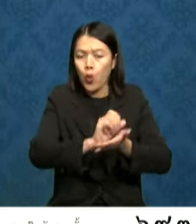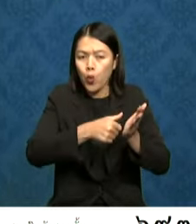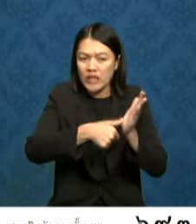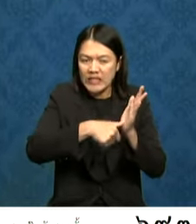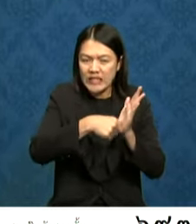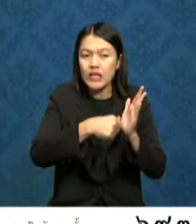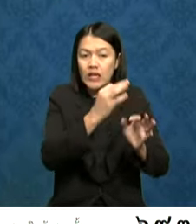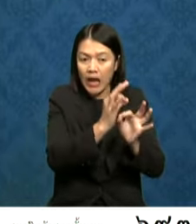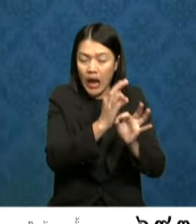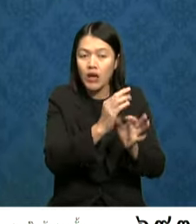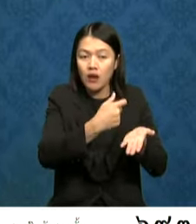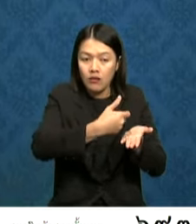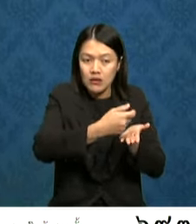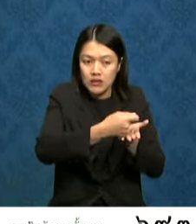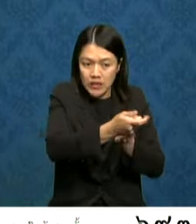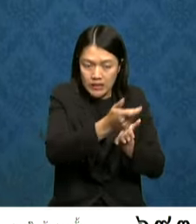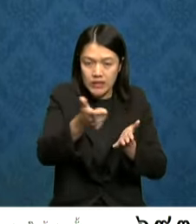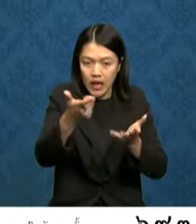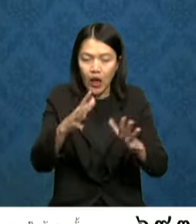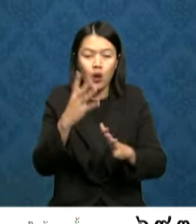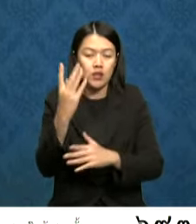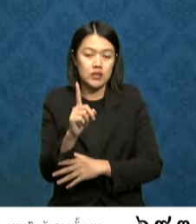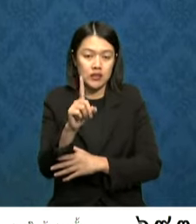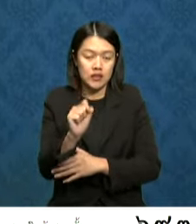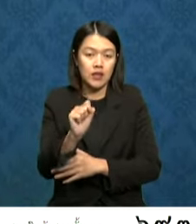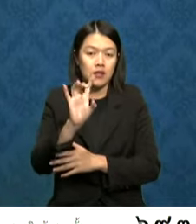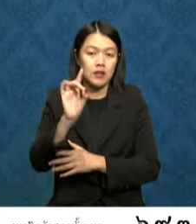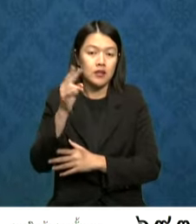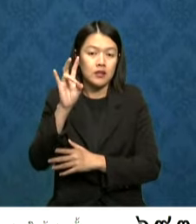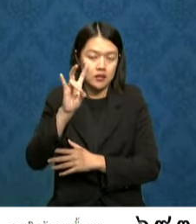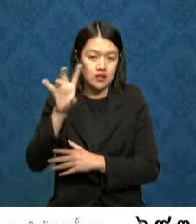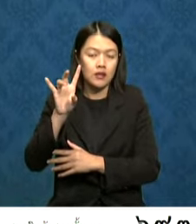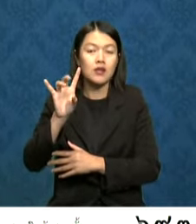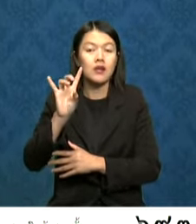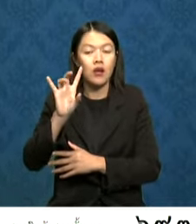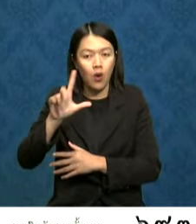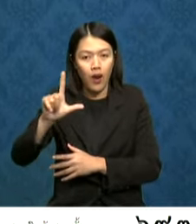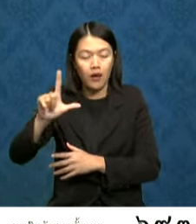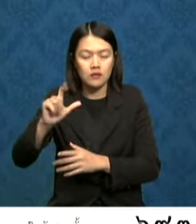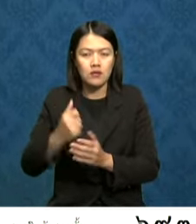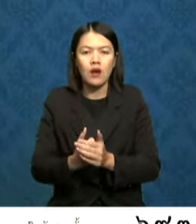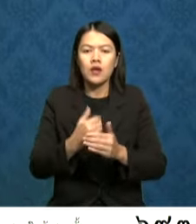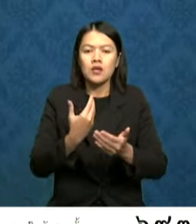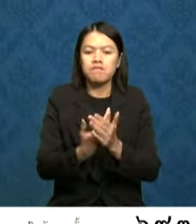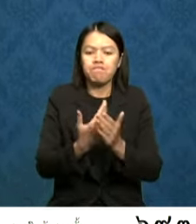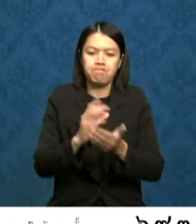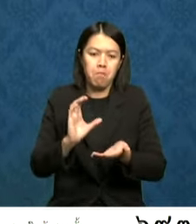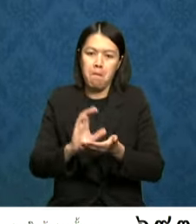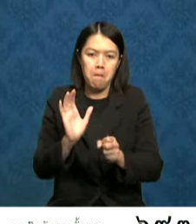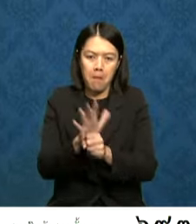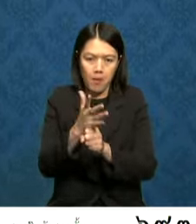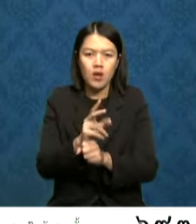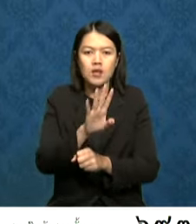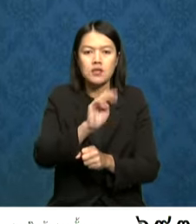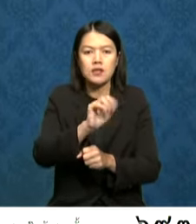แบงก์รัฐไปก็แล้วนะคะก็ยังได้เงินประมาณ17, 700ล้านบาทนะคะก็ยังคงไม่พอที่จะจ่ายให้ครบ